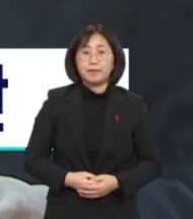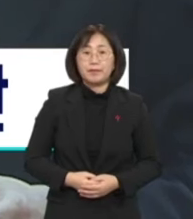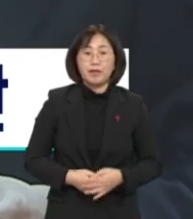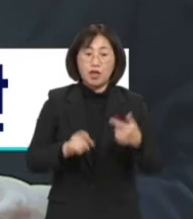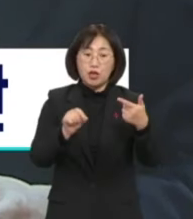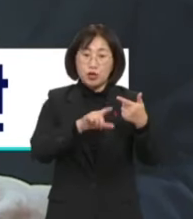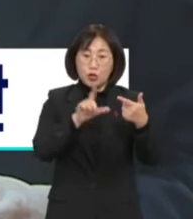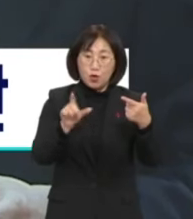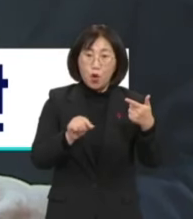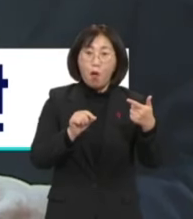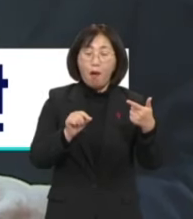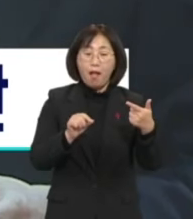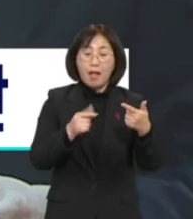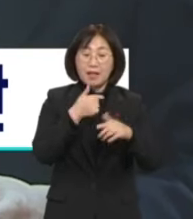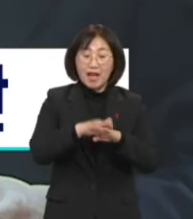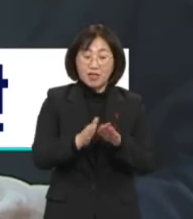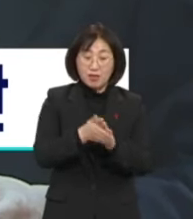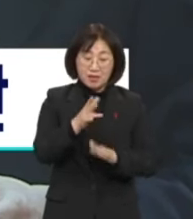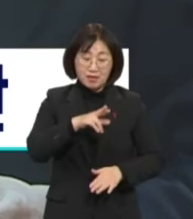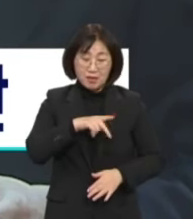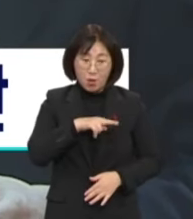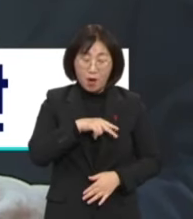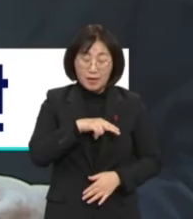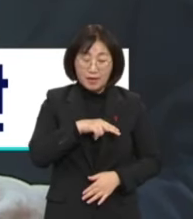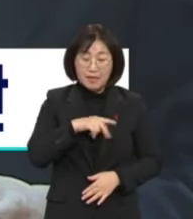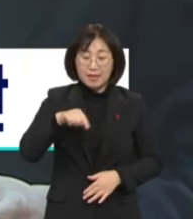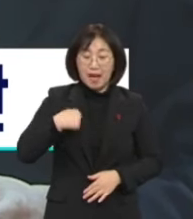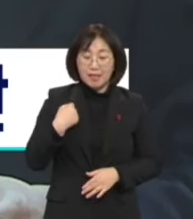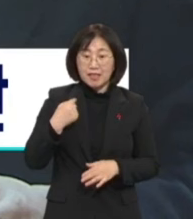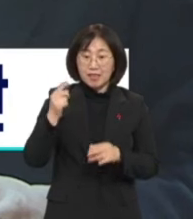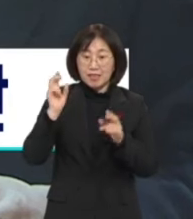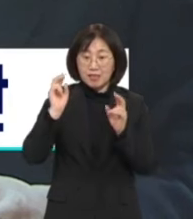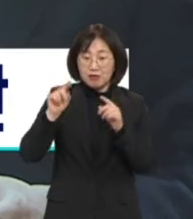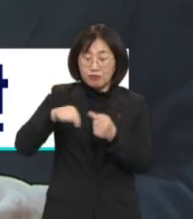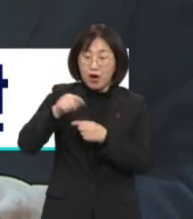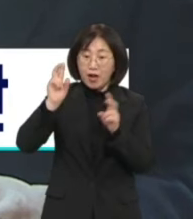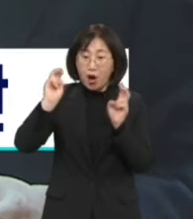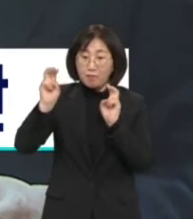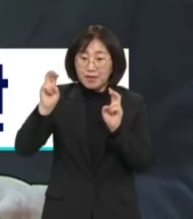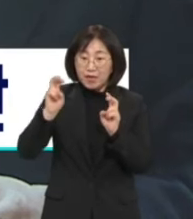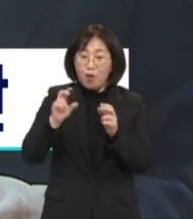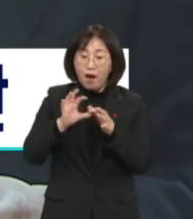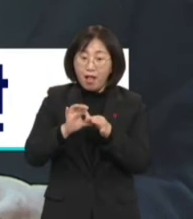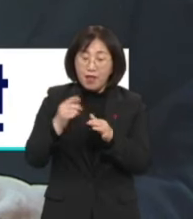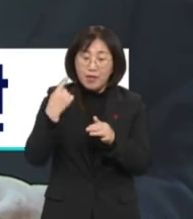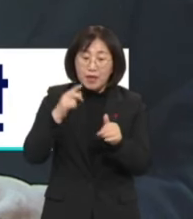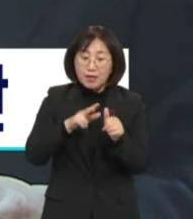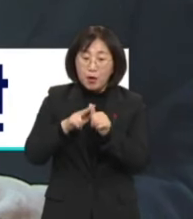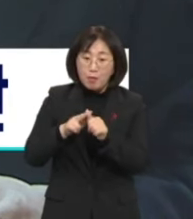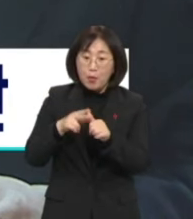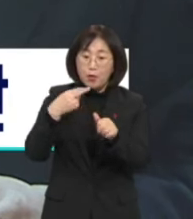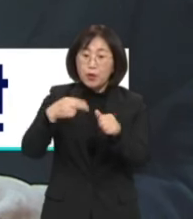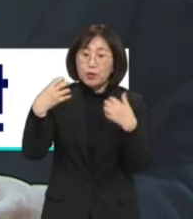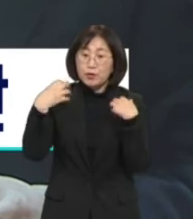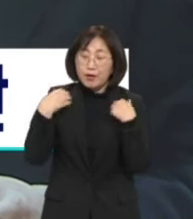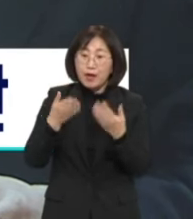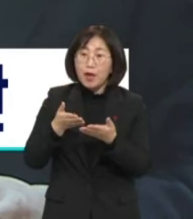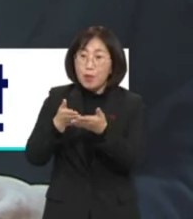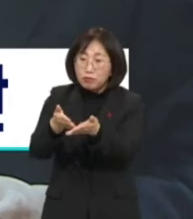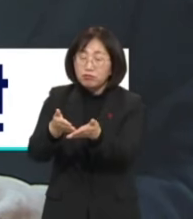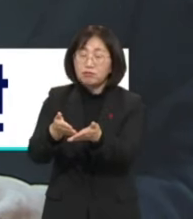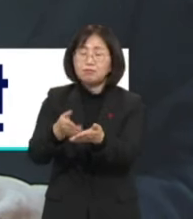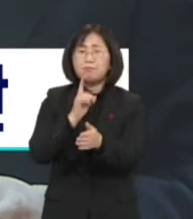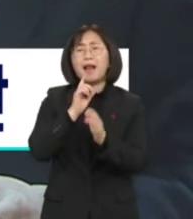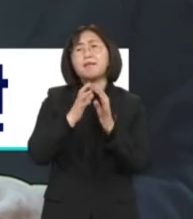지난 6월 현직 대전시의원이 자신이 운영하는 업체와 관련된 계약 정보를 교육청에 요구했다가 논란이